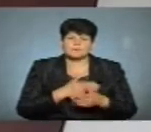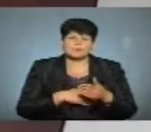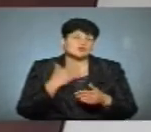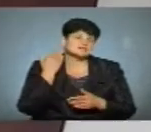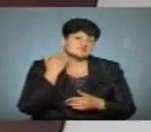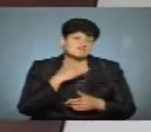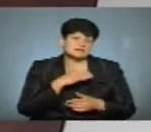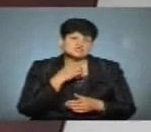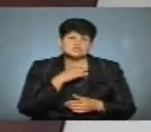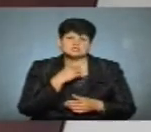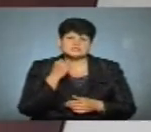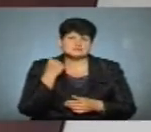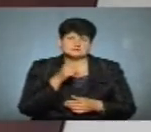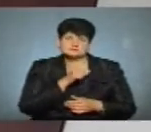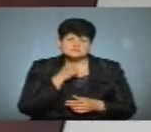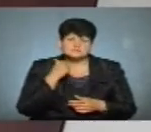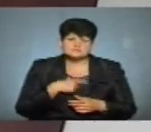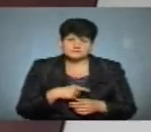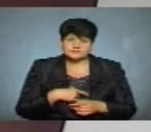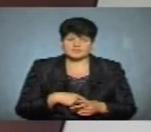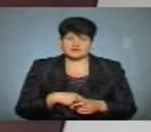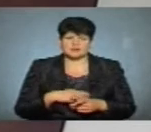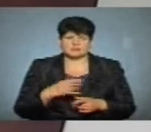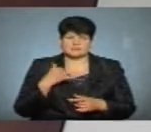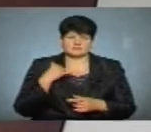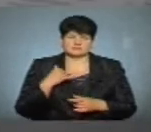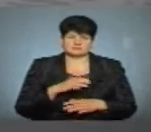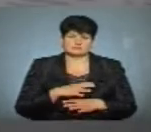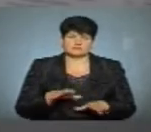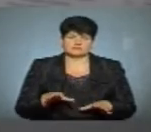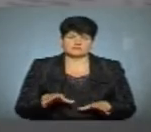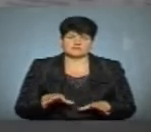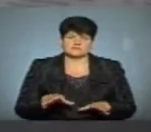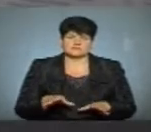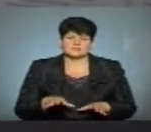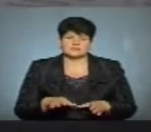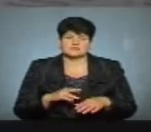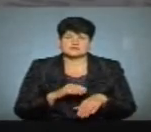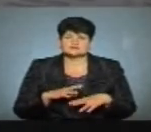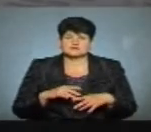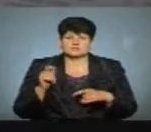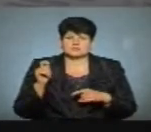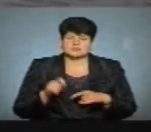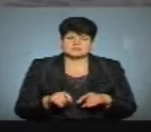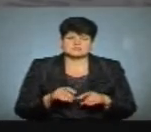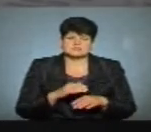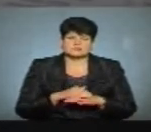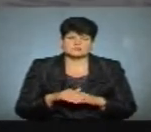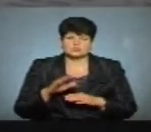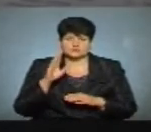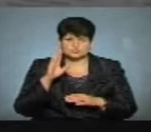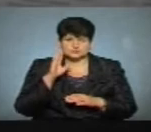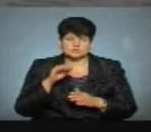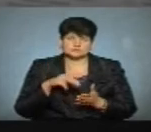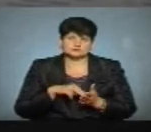шиї, і після цього не виходив на зв'язок. Інспектори негайно прибули за вказану адресою. Юнак вже чекав їх на місці,